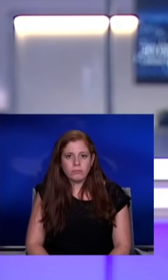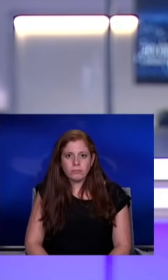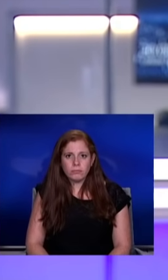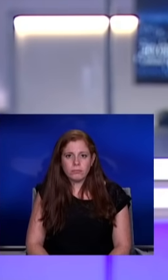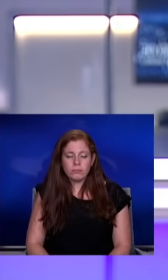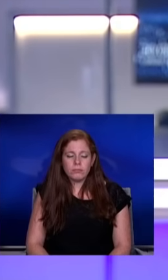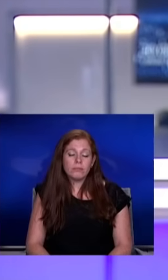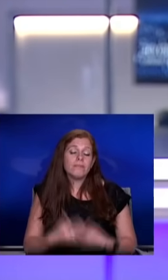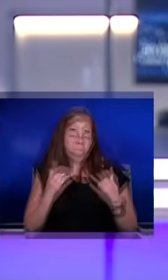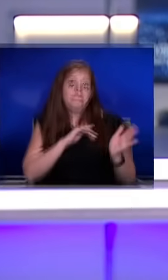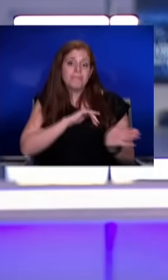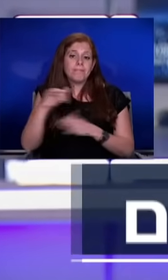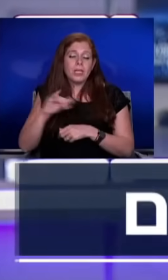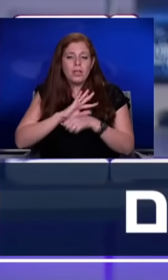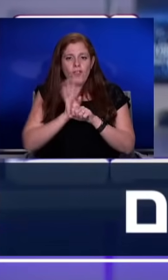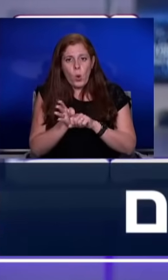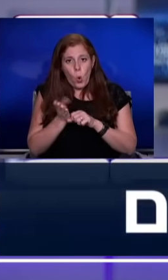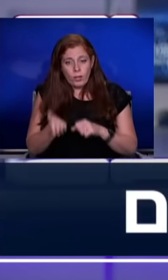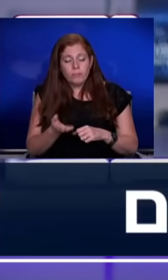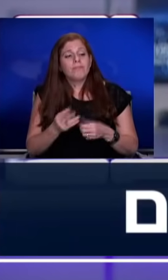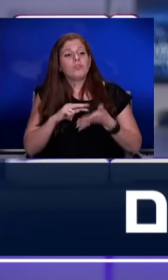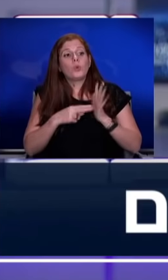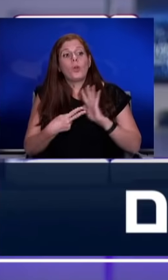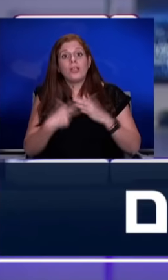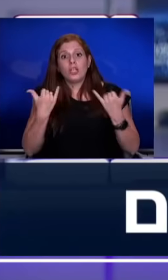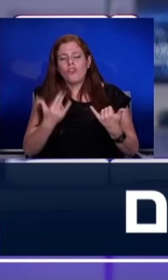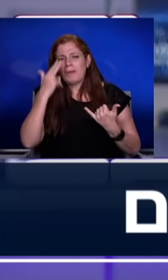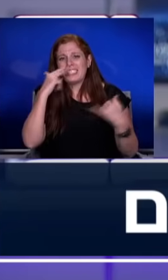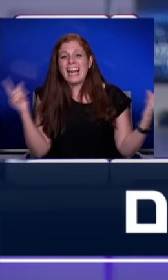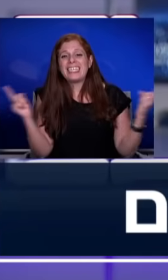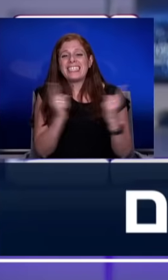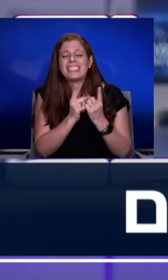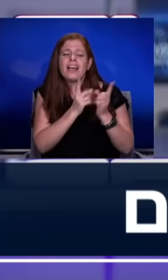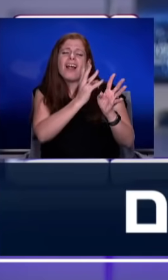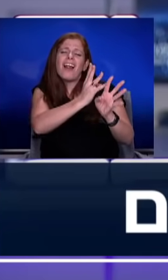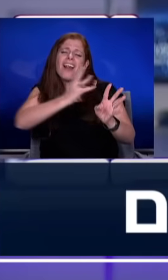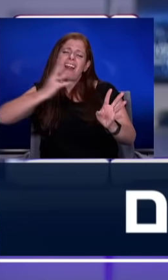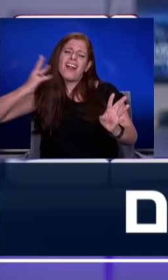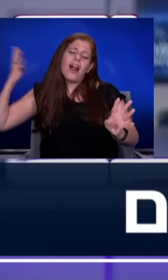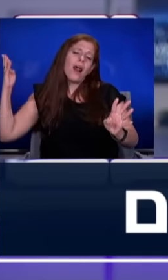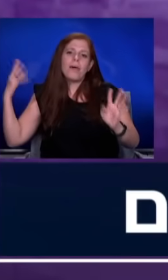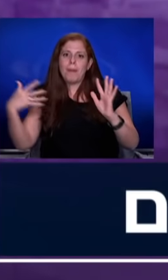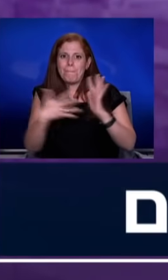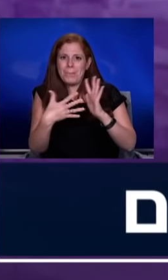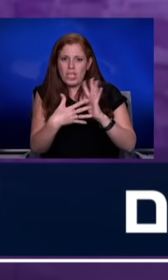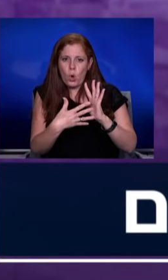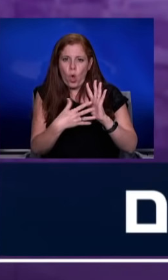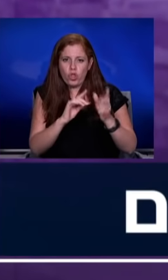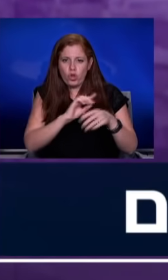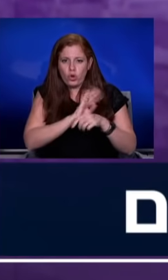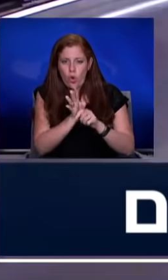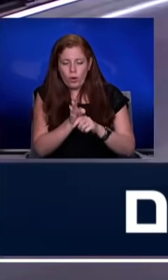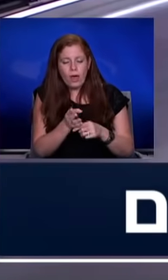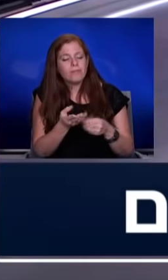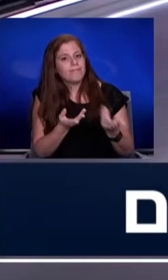עכשיו לקורונה. תוכנית ממשלתית שמתגבשת בימים אלה מנסה לקצר את התורים הענקיים במתחמי בדיקות הקורונה. ליאל קייזר, כתבתנו לענייני